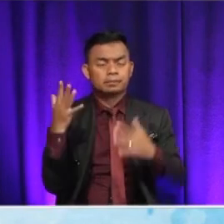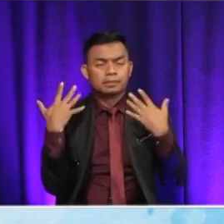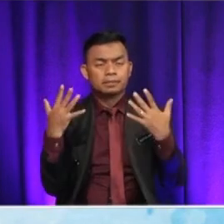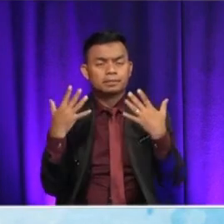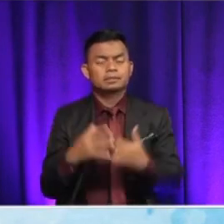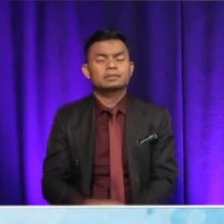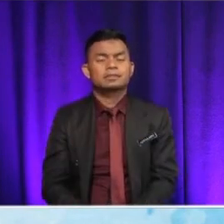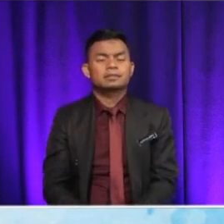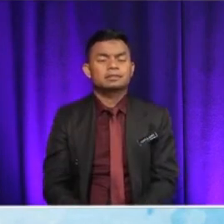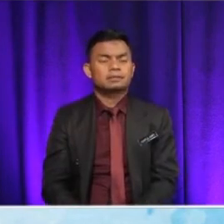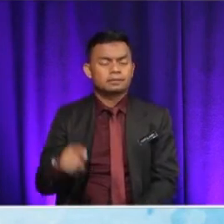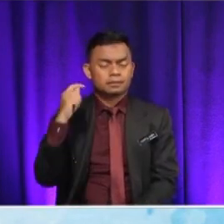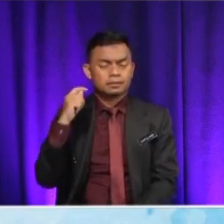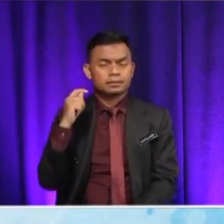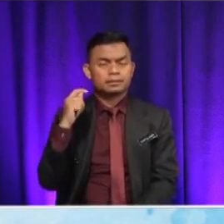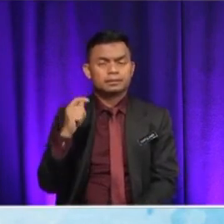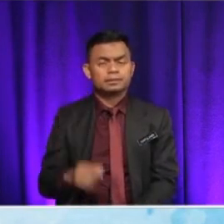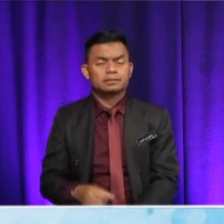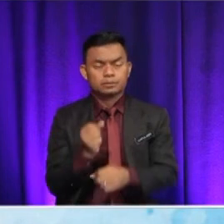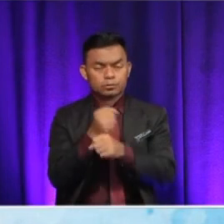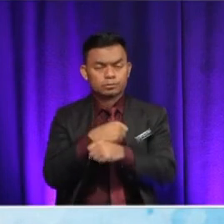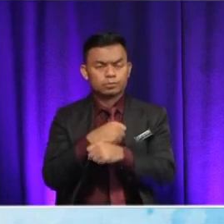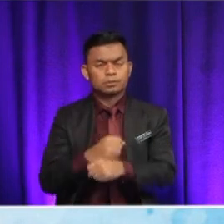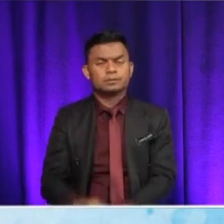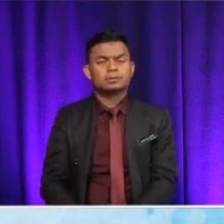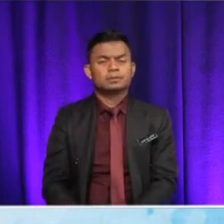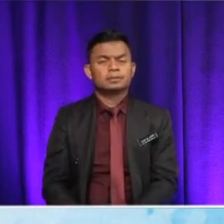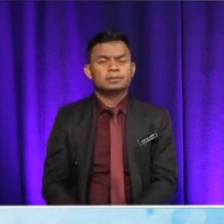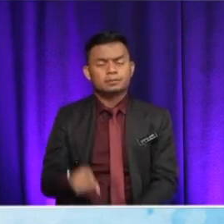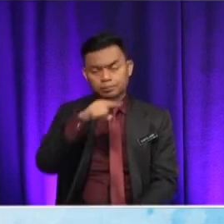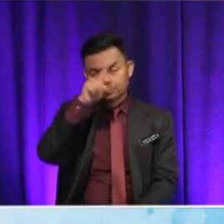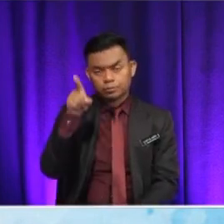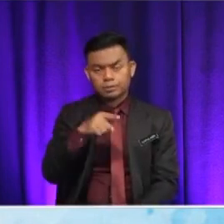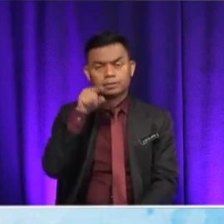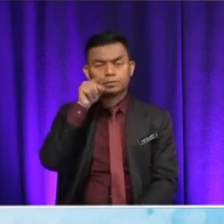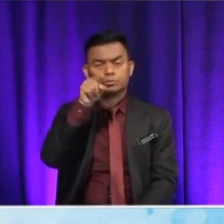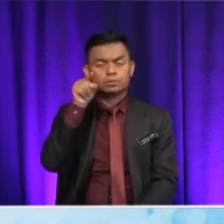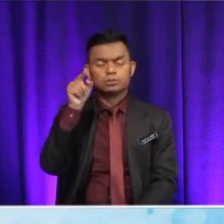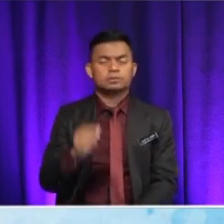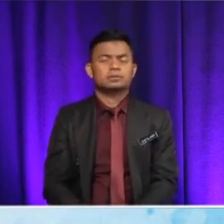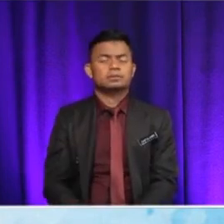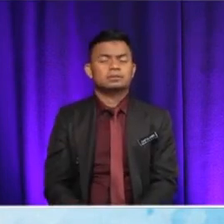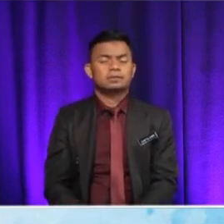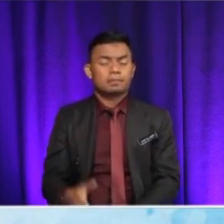Sebab tu tadi simbol dia bulat, ada dot, 2 dot di situ, pemanas air. Okey.